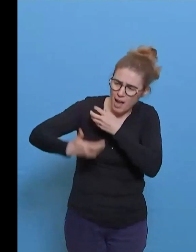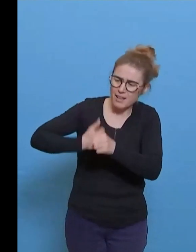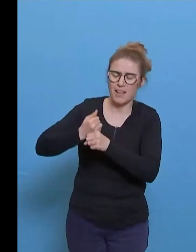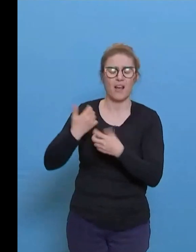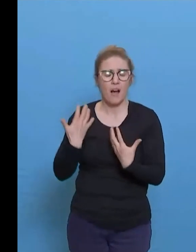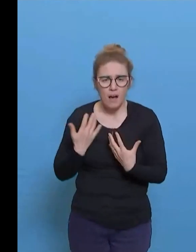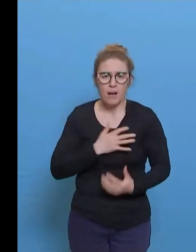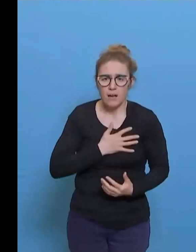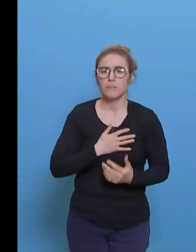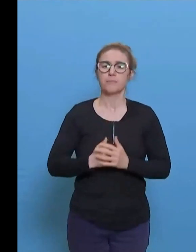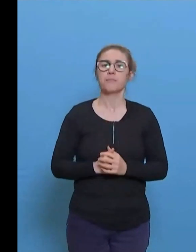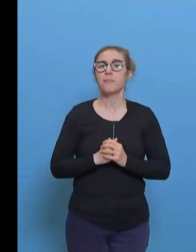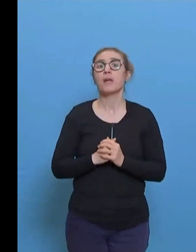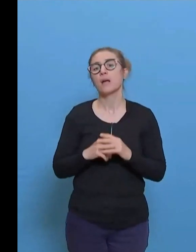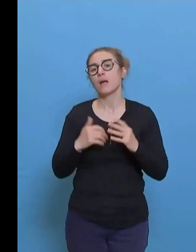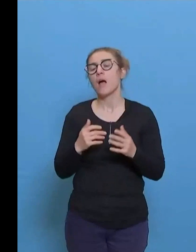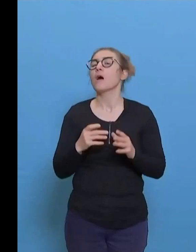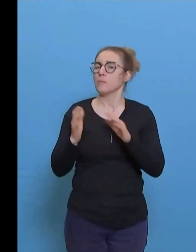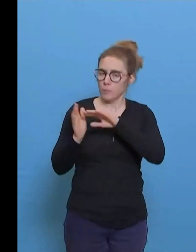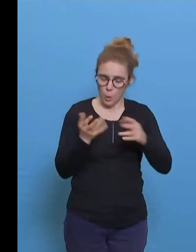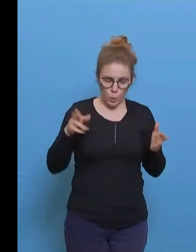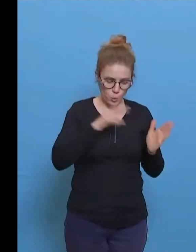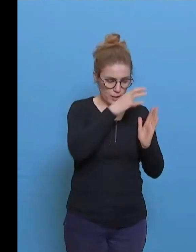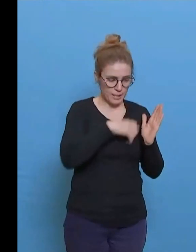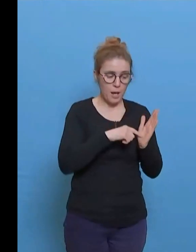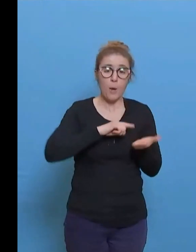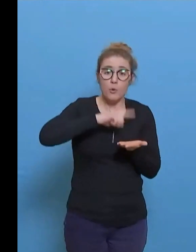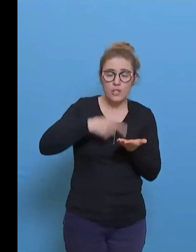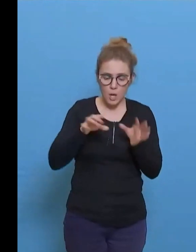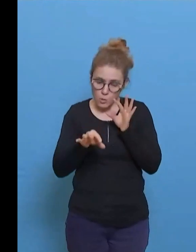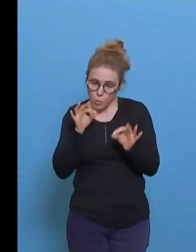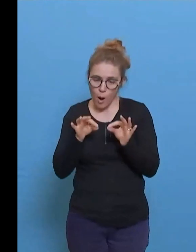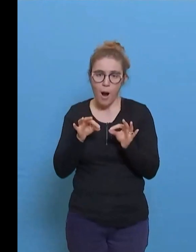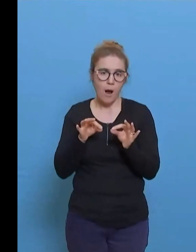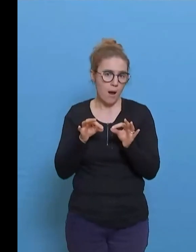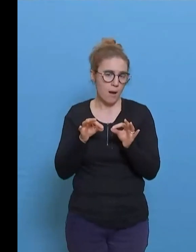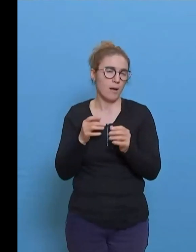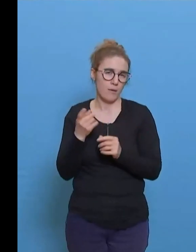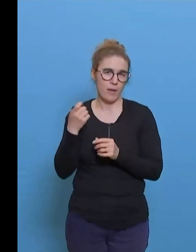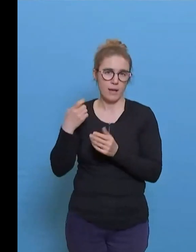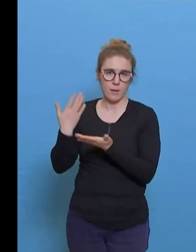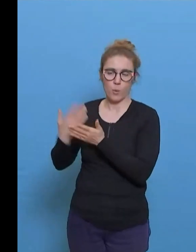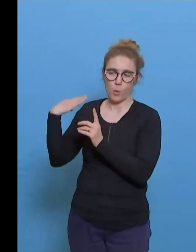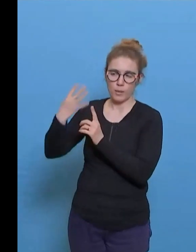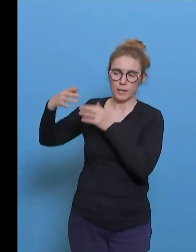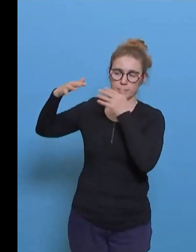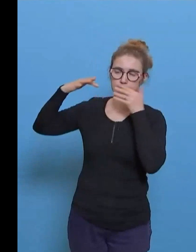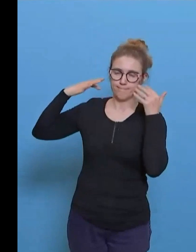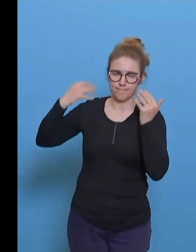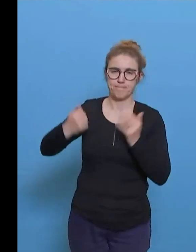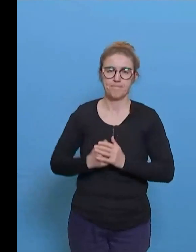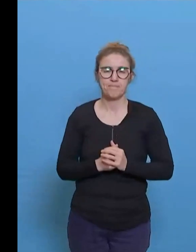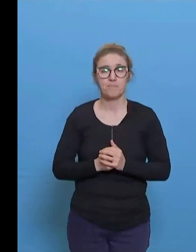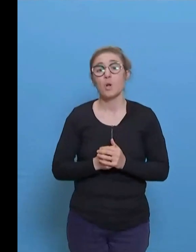donc à la délibération, mais notre budget, nos choix, ceux que nous produisons sont aussi issus de ce contexte, puisqu'il y a